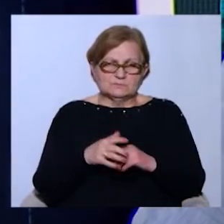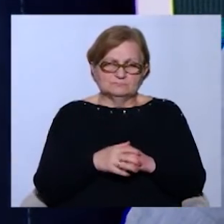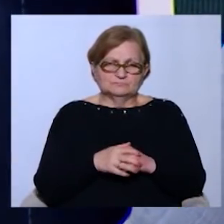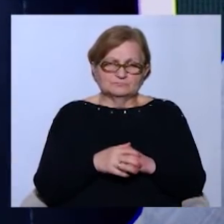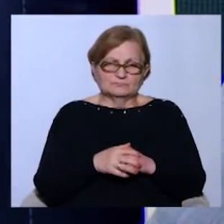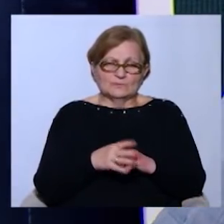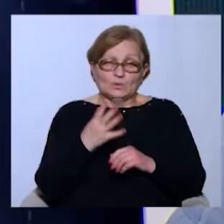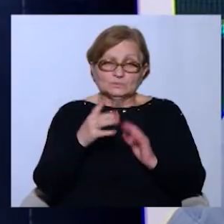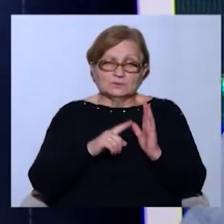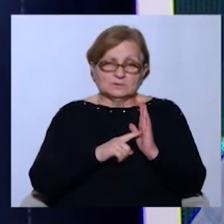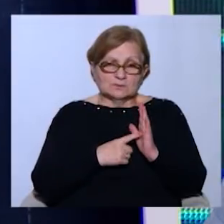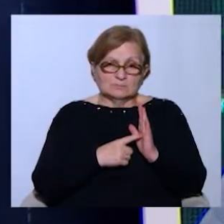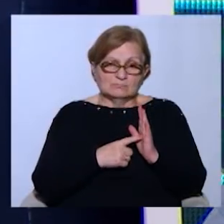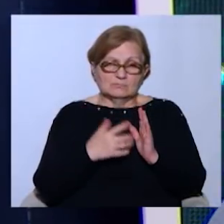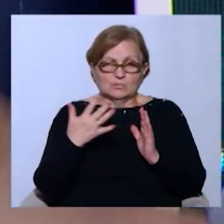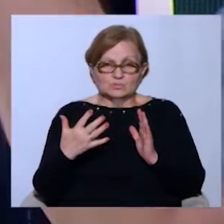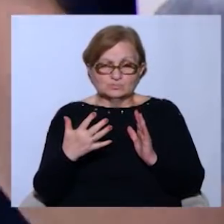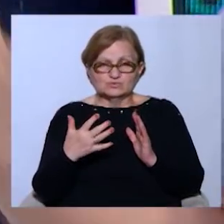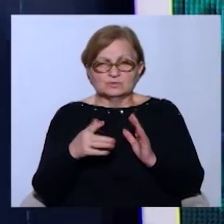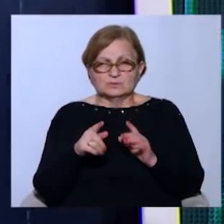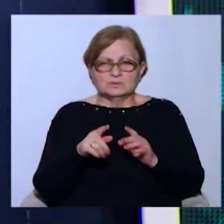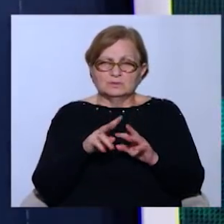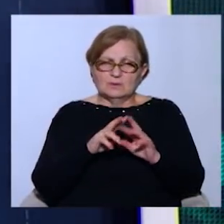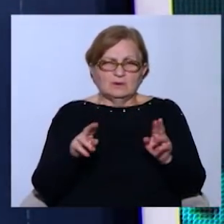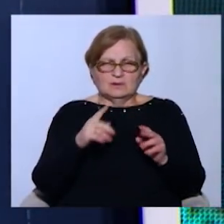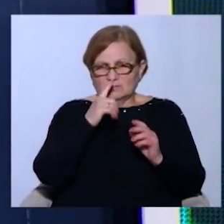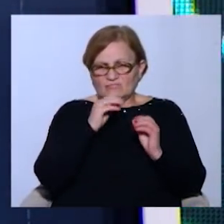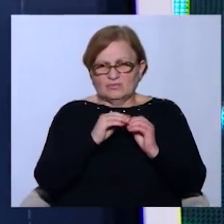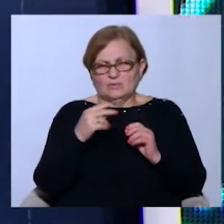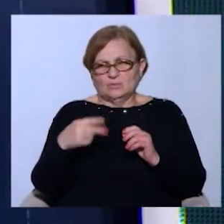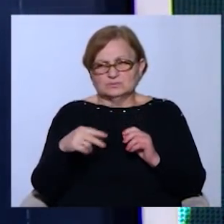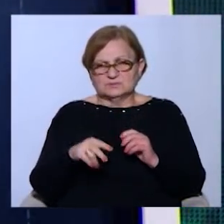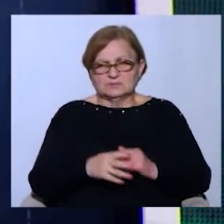ესე იგი 4 აღებული 5-ჯერ აინც გამოგდის 20.